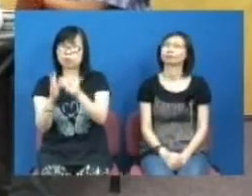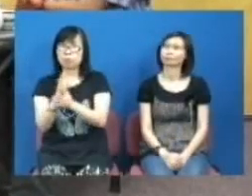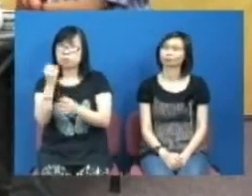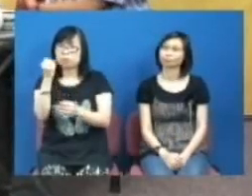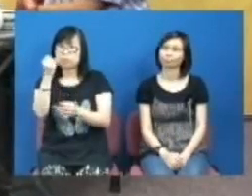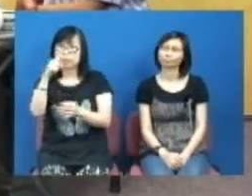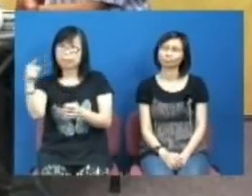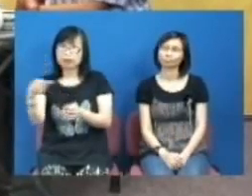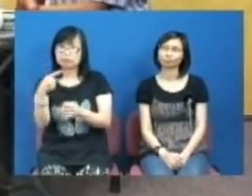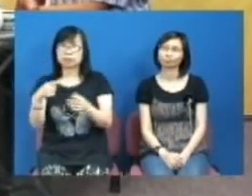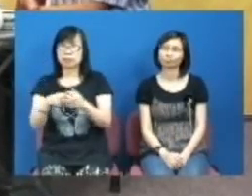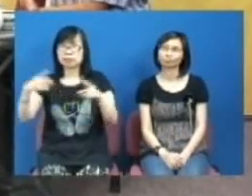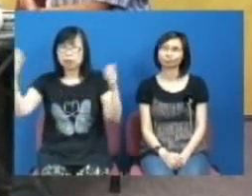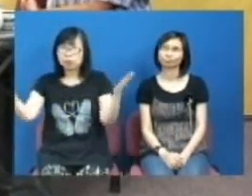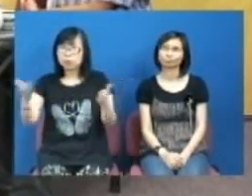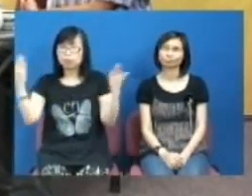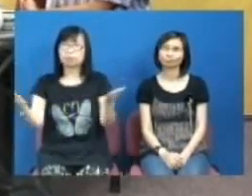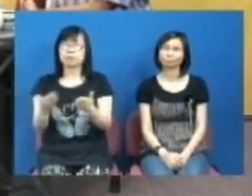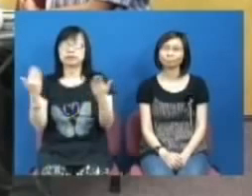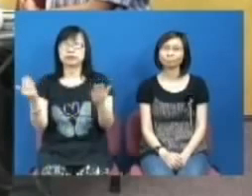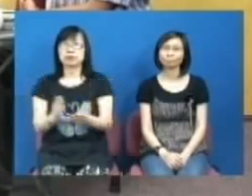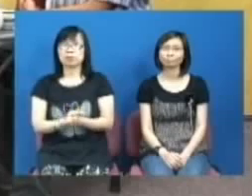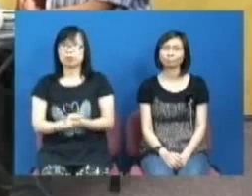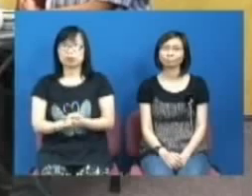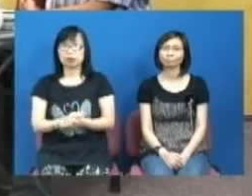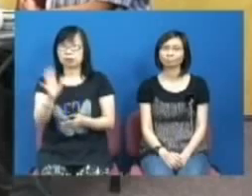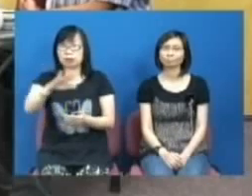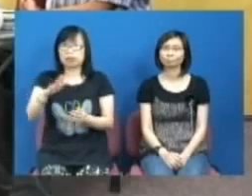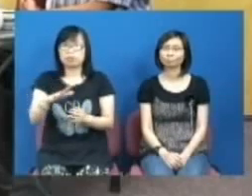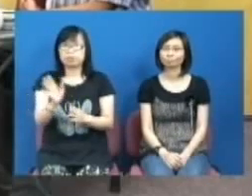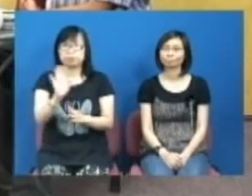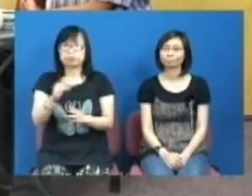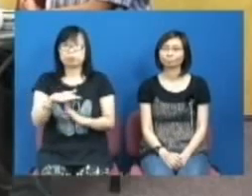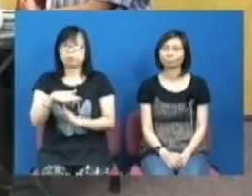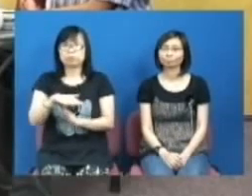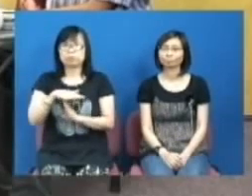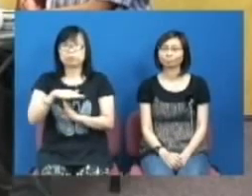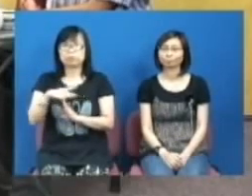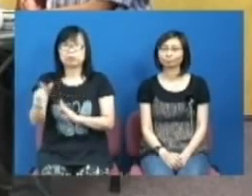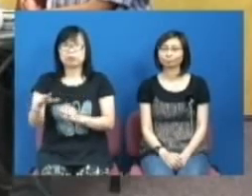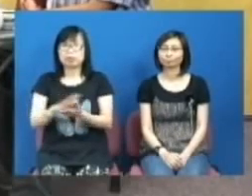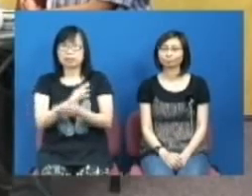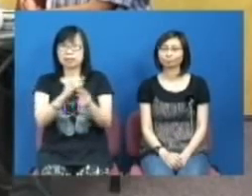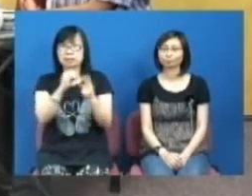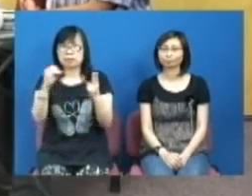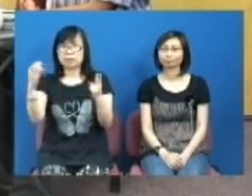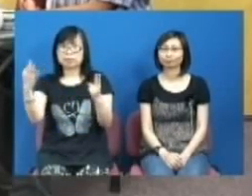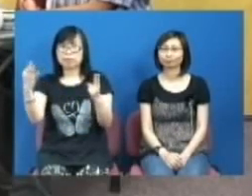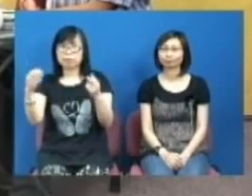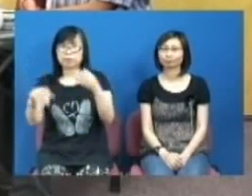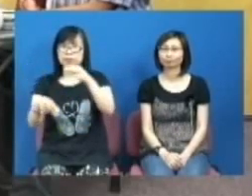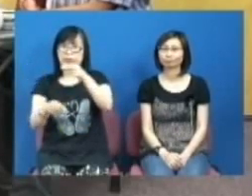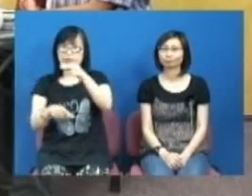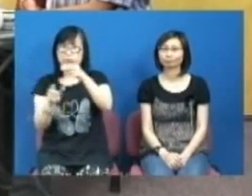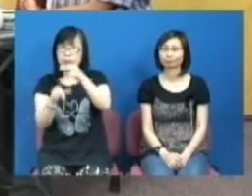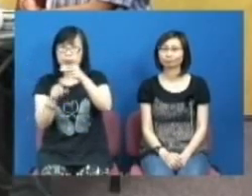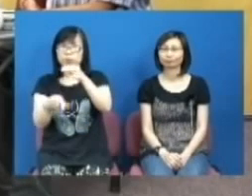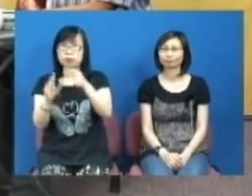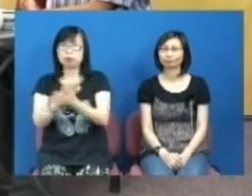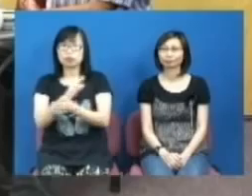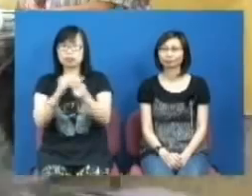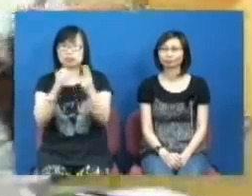勵同埋濟助，佢都係按兵不動嘅喎。其實2003年7月1日再去到